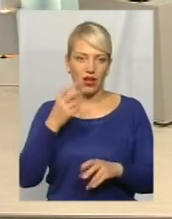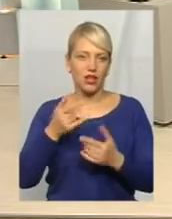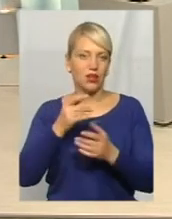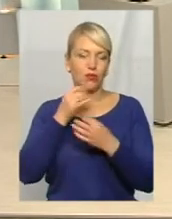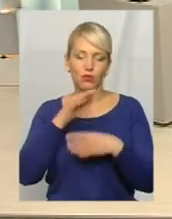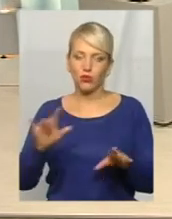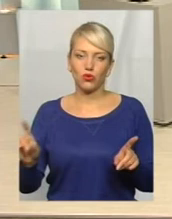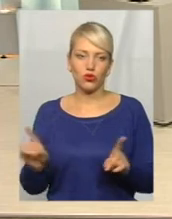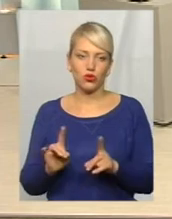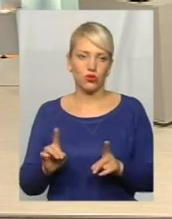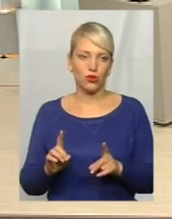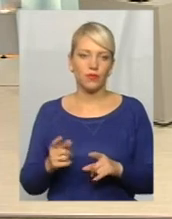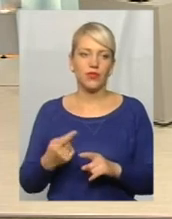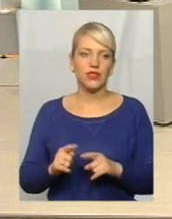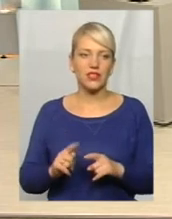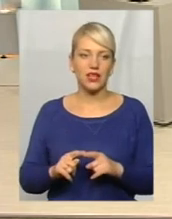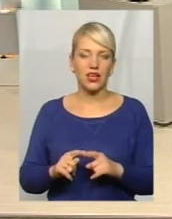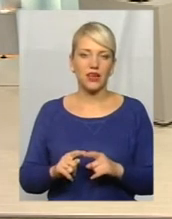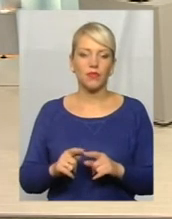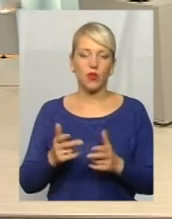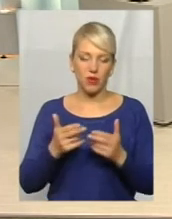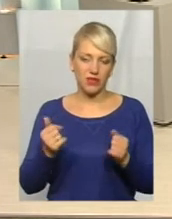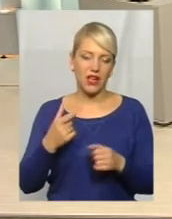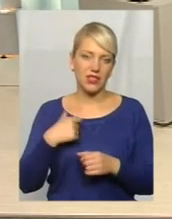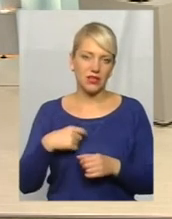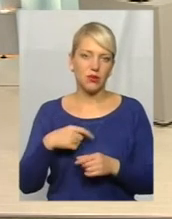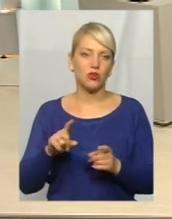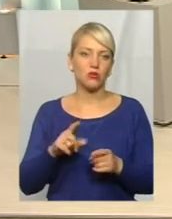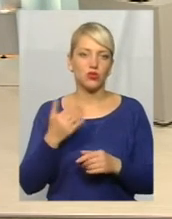будь-що, розумієте? Це воно оправдає